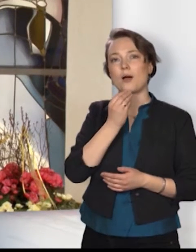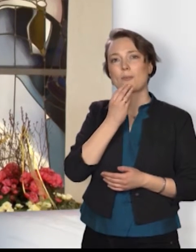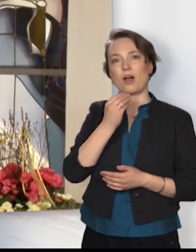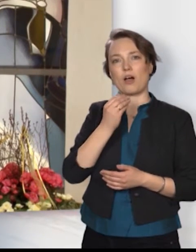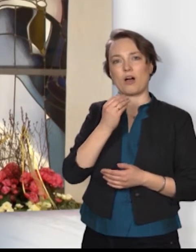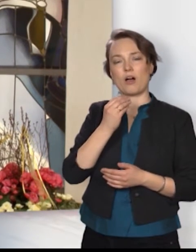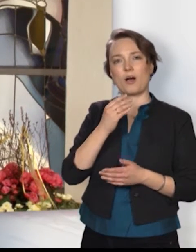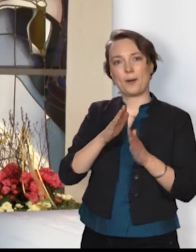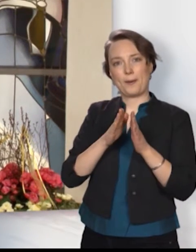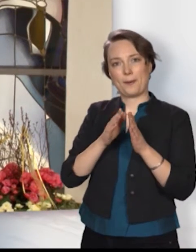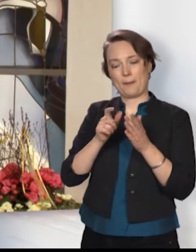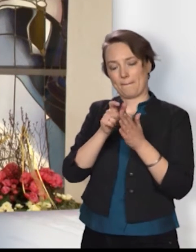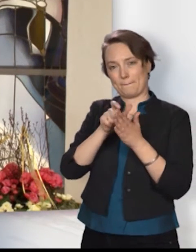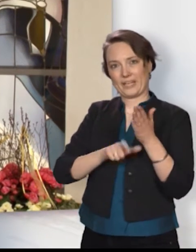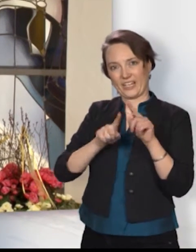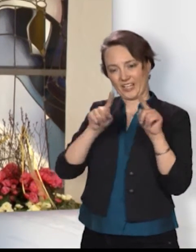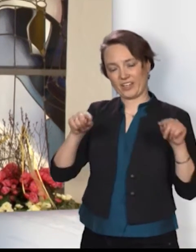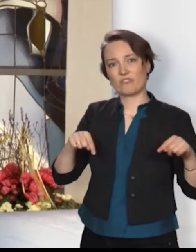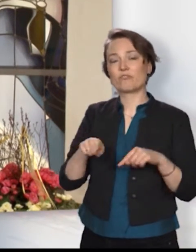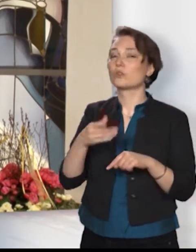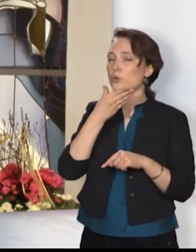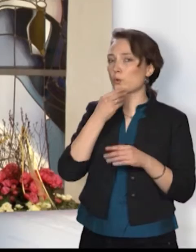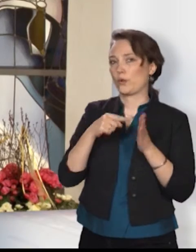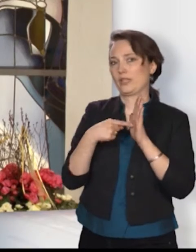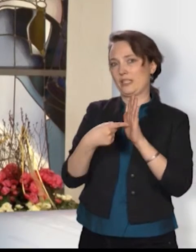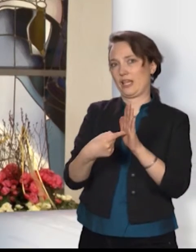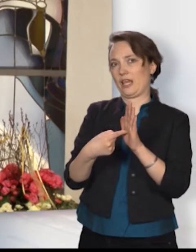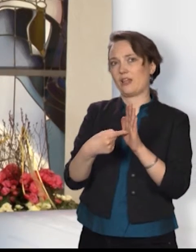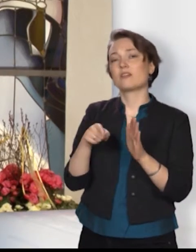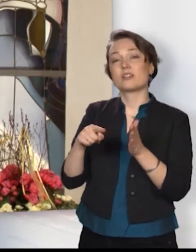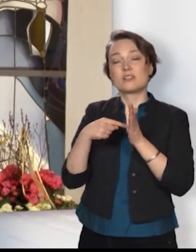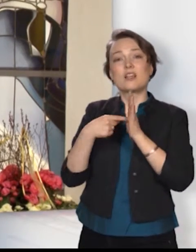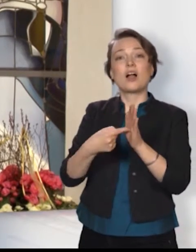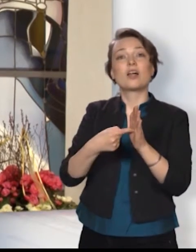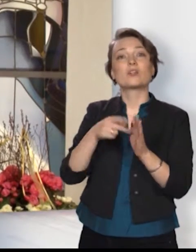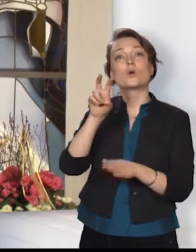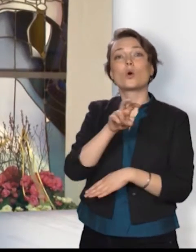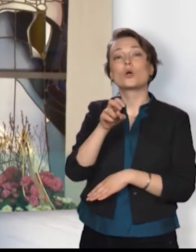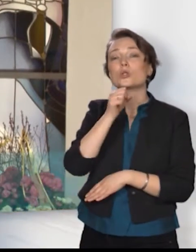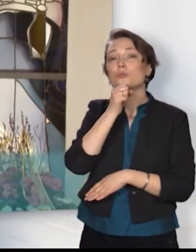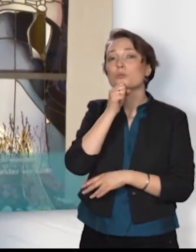auf den Punkt, warum der Kreuzbube so wertvoll ist.